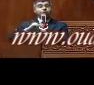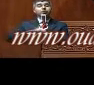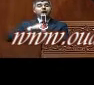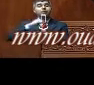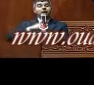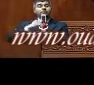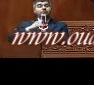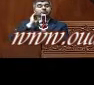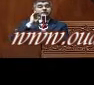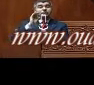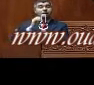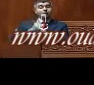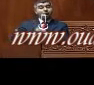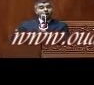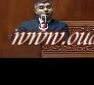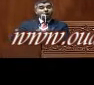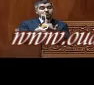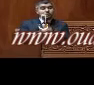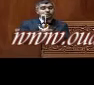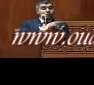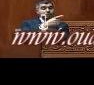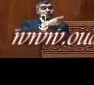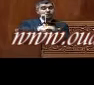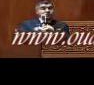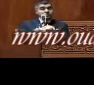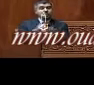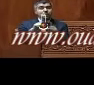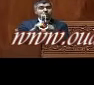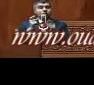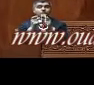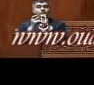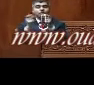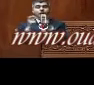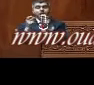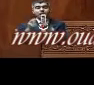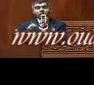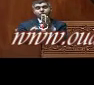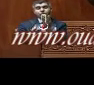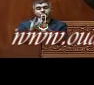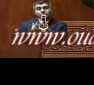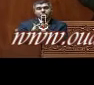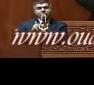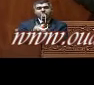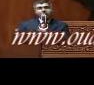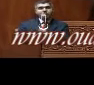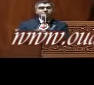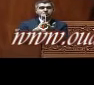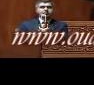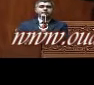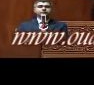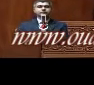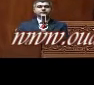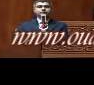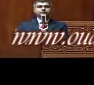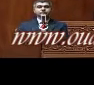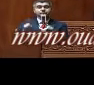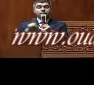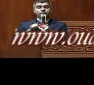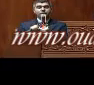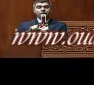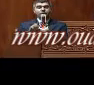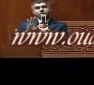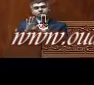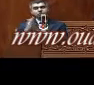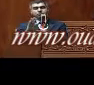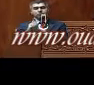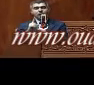الذي خول له نظام جبائي تحفيزي ومصادر مبسطة لتشجيع الشباب على التشغيل الذاتي. هذا غادي يبدا يخلص جوكوا